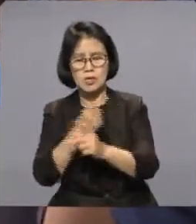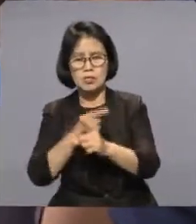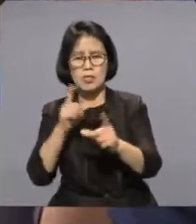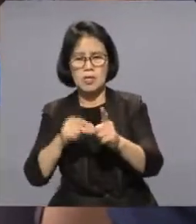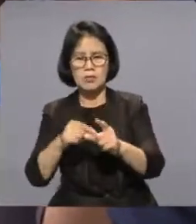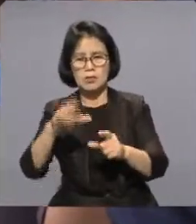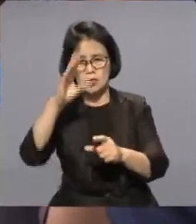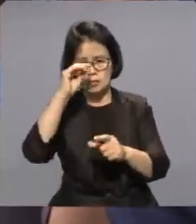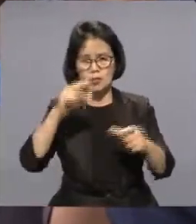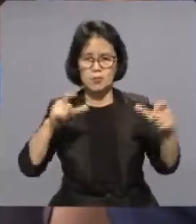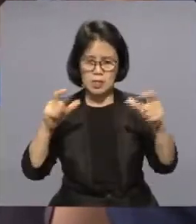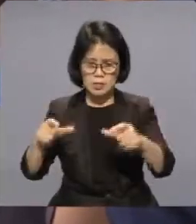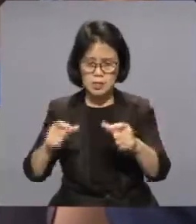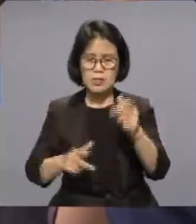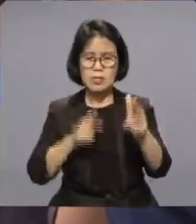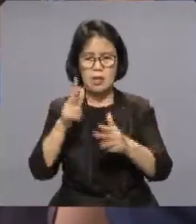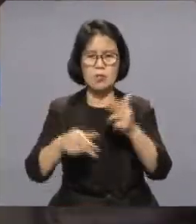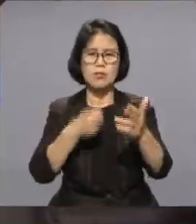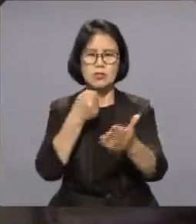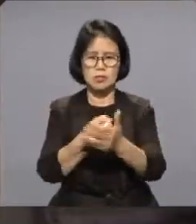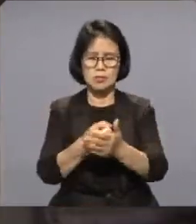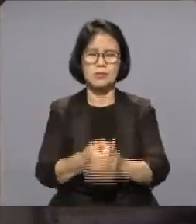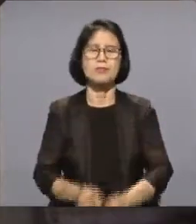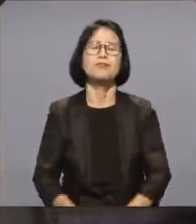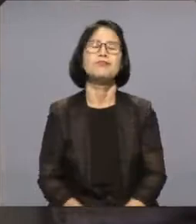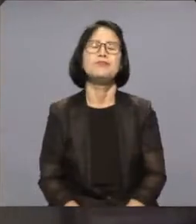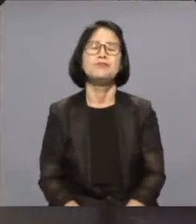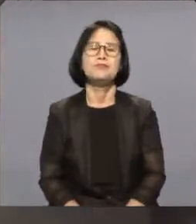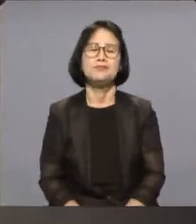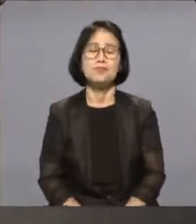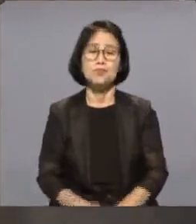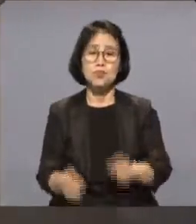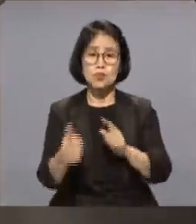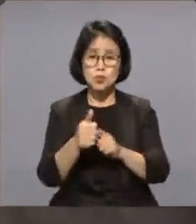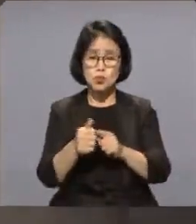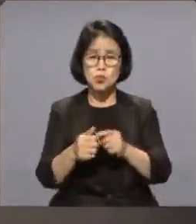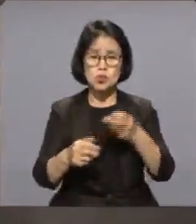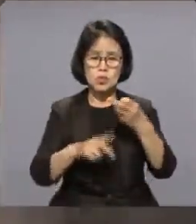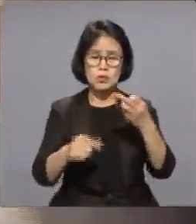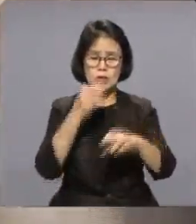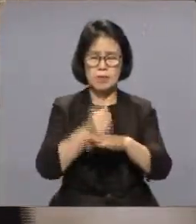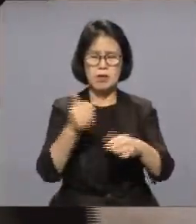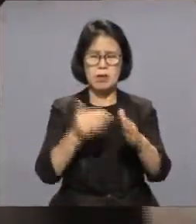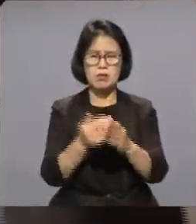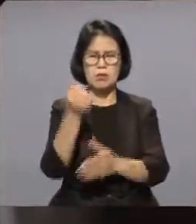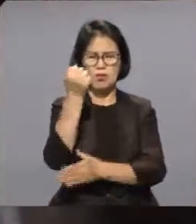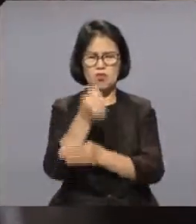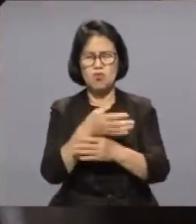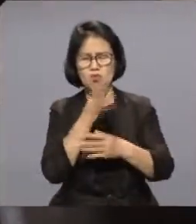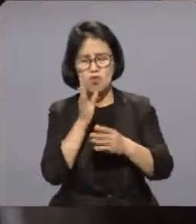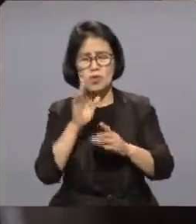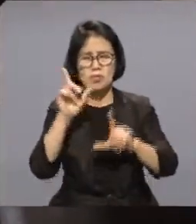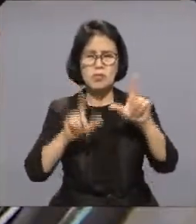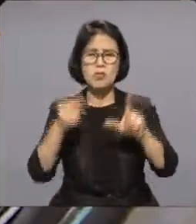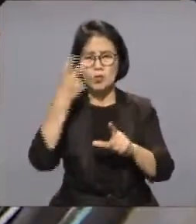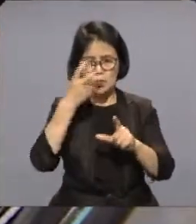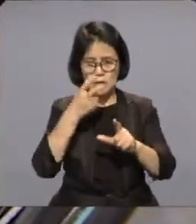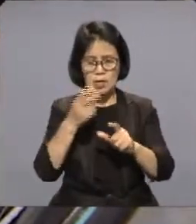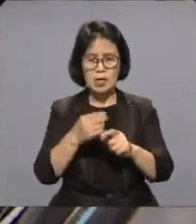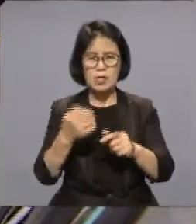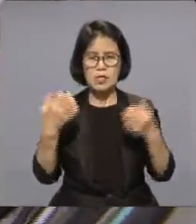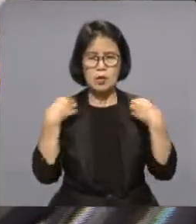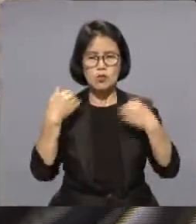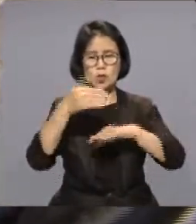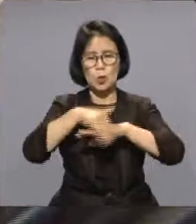시범 단지나 사업을 정해서. 김 지사는 또 연말까지 노후화 실태조사도 벌여 정부